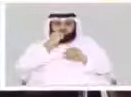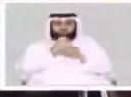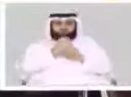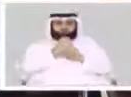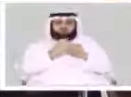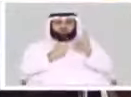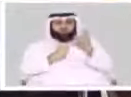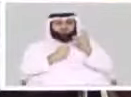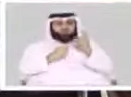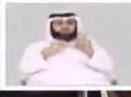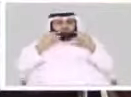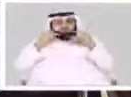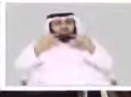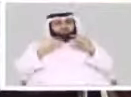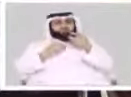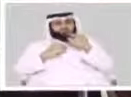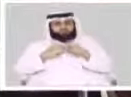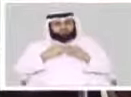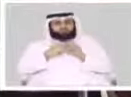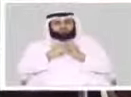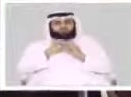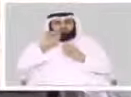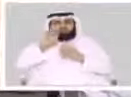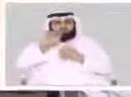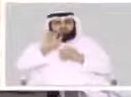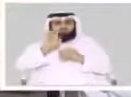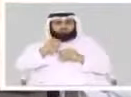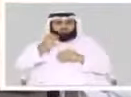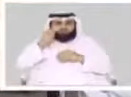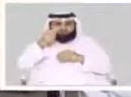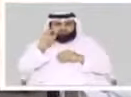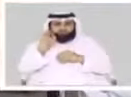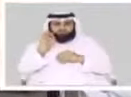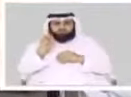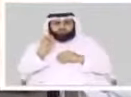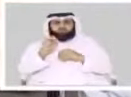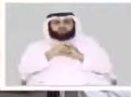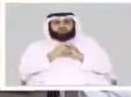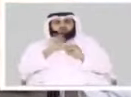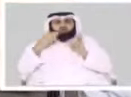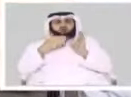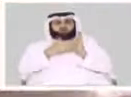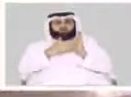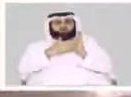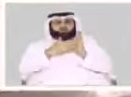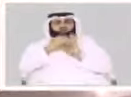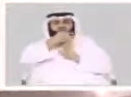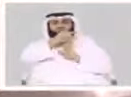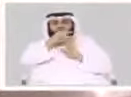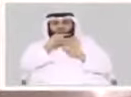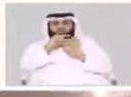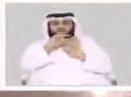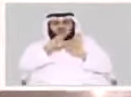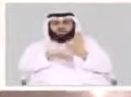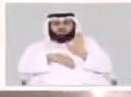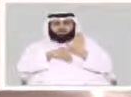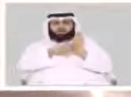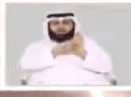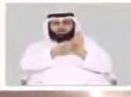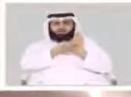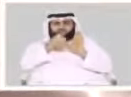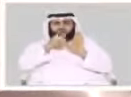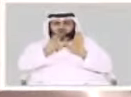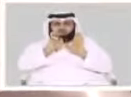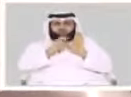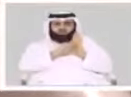بالدلالات المماثلة الميثاق، نعم، أو بالدلالات المعنوية كما في آخر السورة في آية المائدة. نعم،